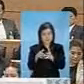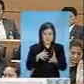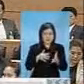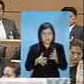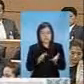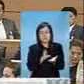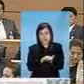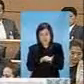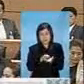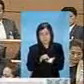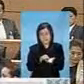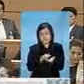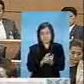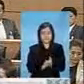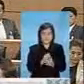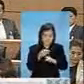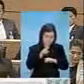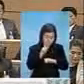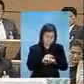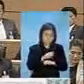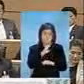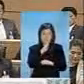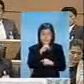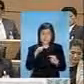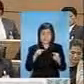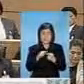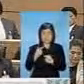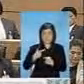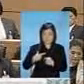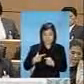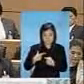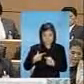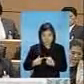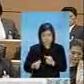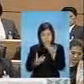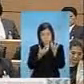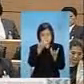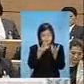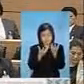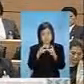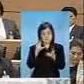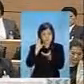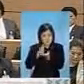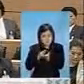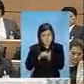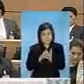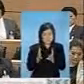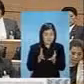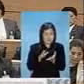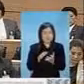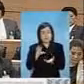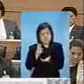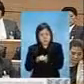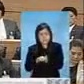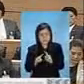ท่านประธานที่เคารพครับถ้าองค์กรตุลาการถึงขนาดกัดฟันรับเรื่องแล้วท่านไม่นึกถึงหัวอกประชาชนต้องกัดฟันรับความ